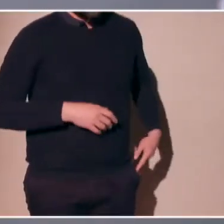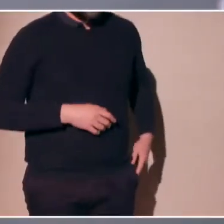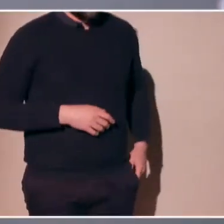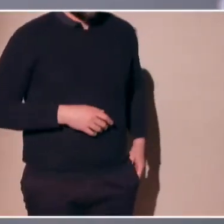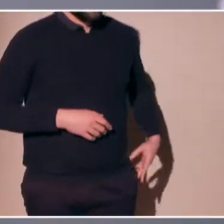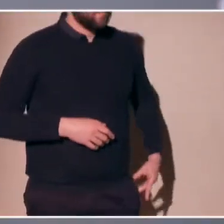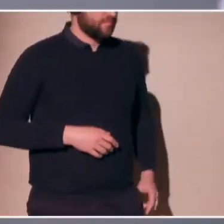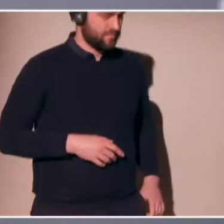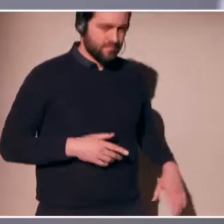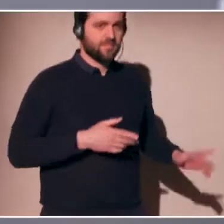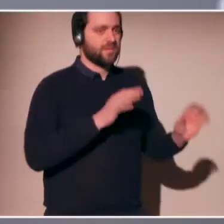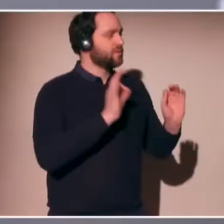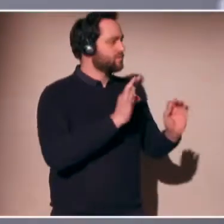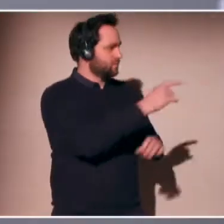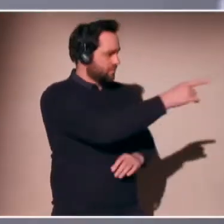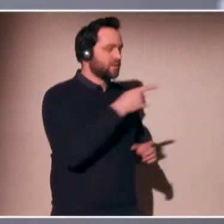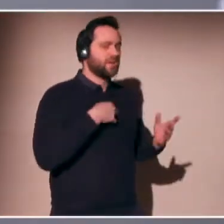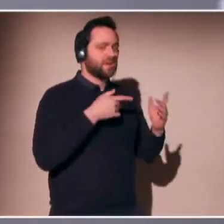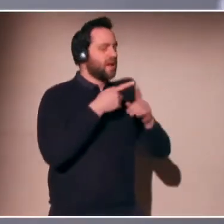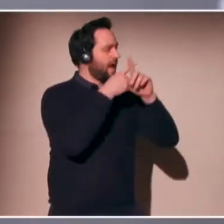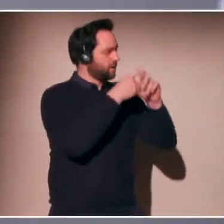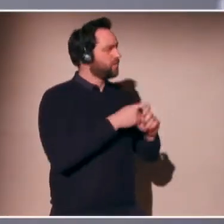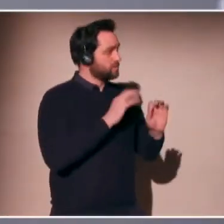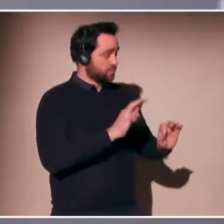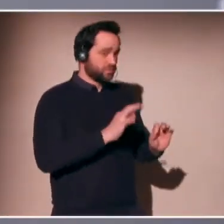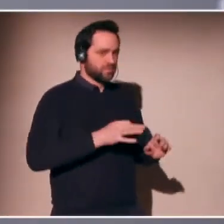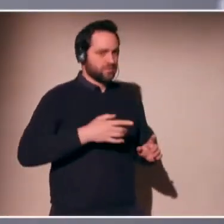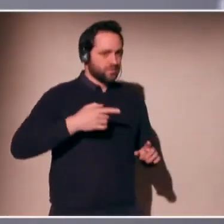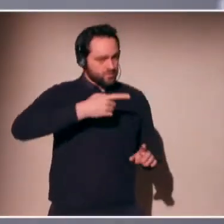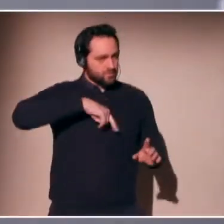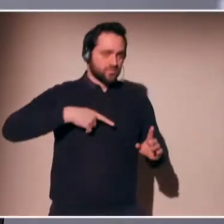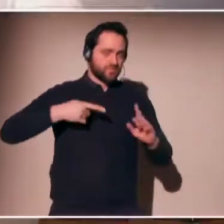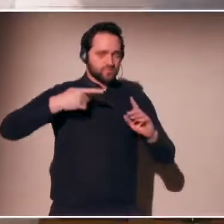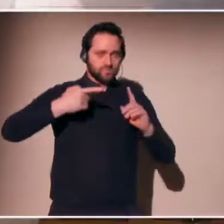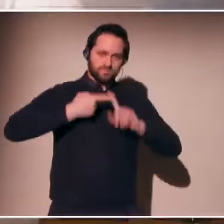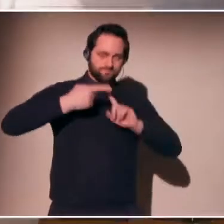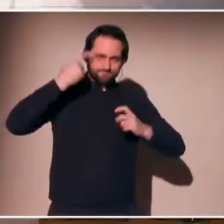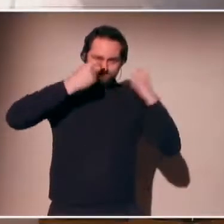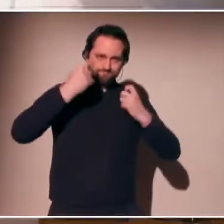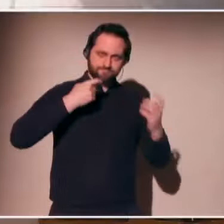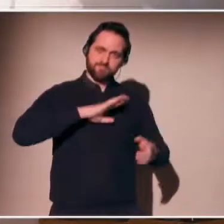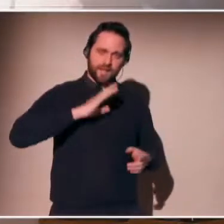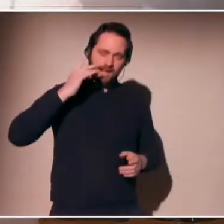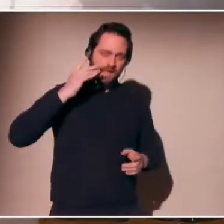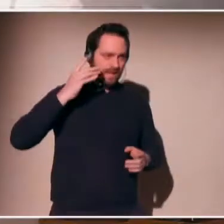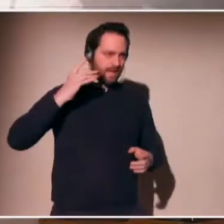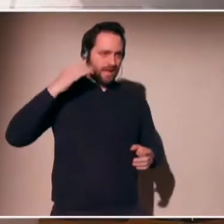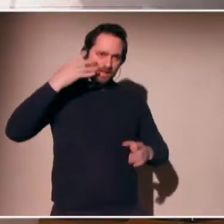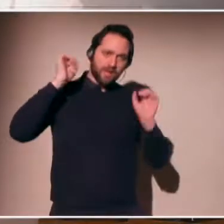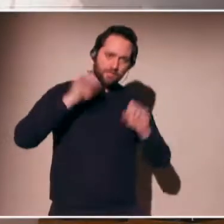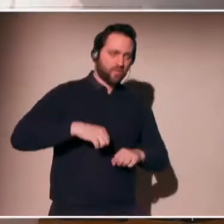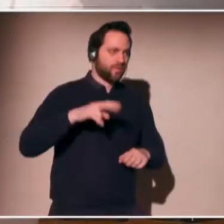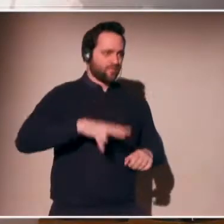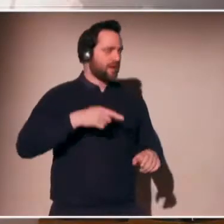les algorithmes sont une préoccupation majeure. Et je crois que la recommandation consiste à investir de manière massive dans l'explication